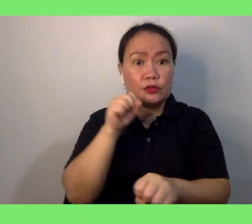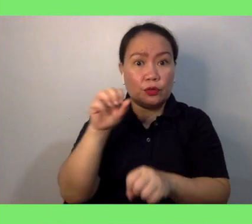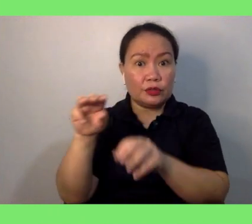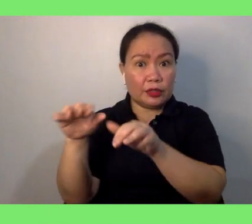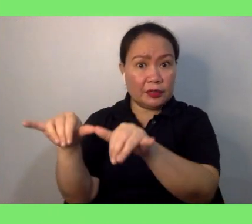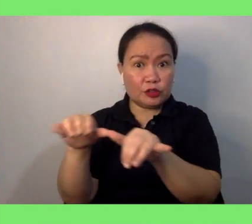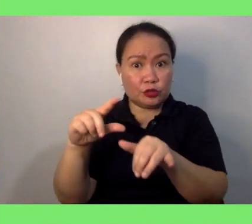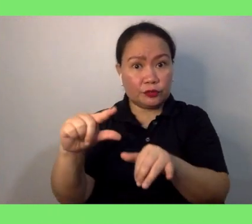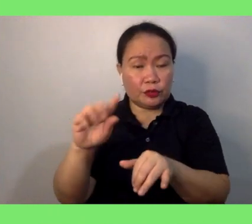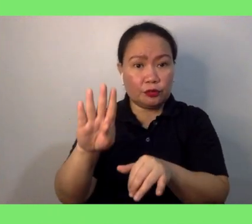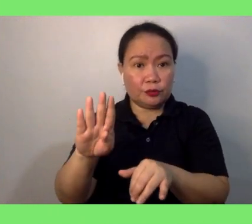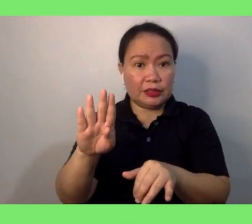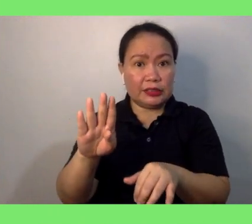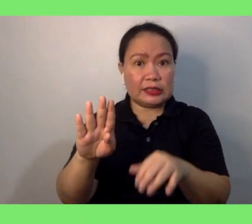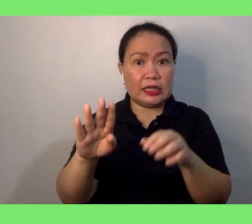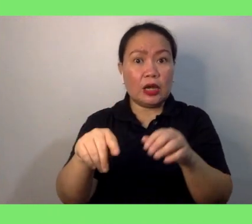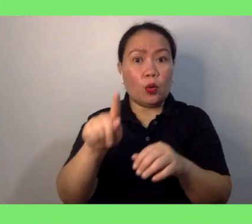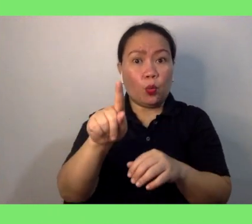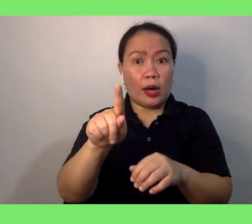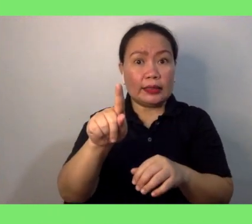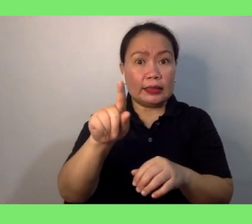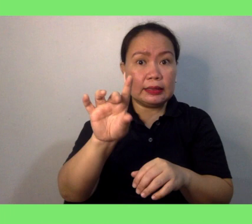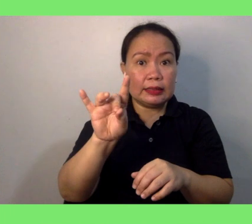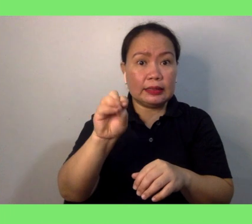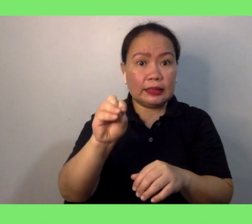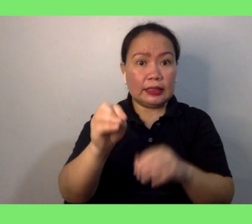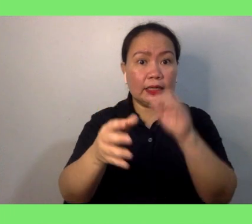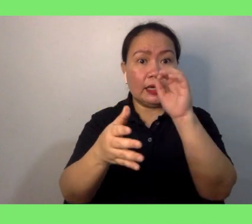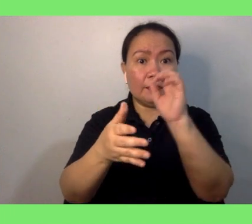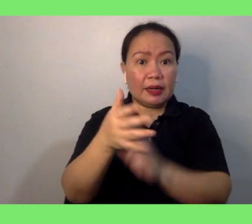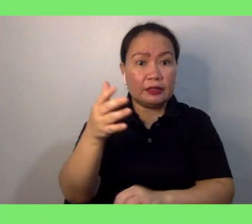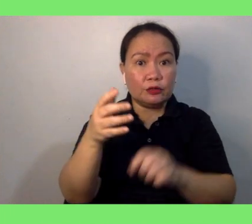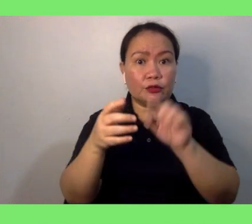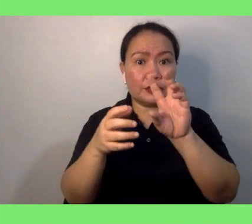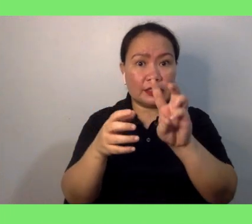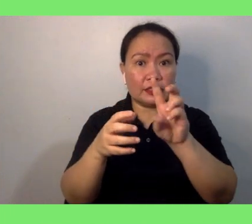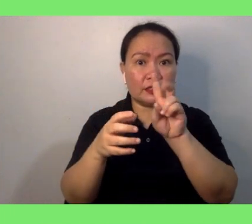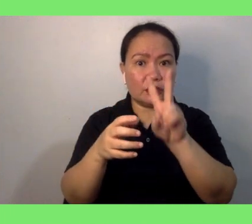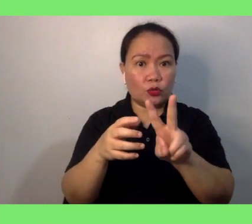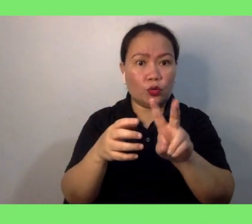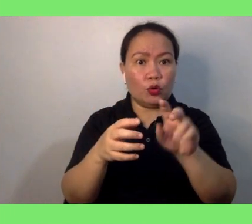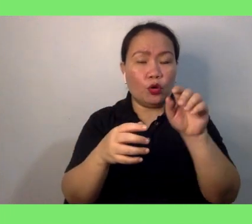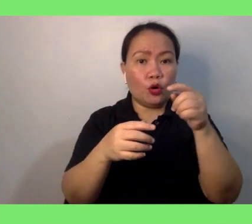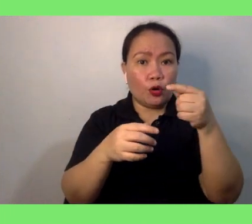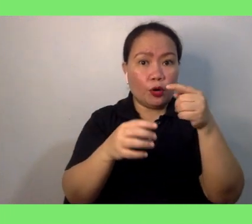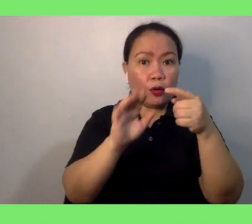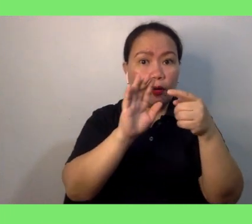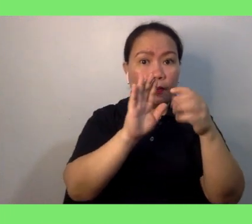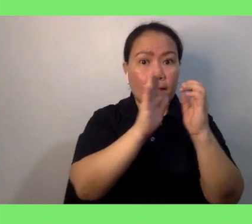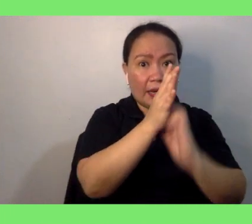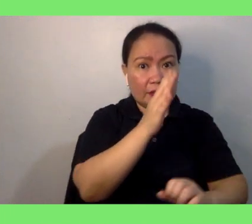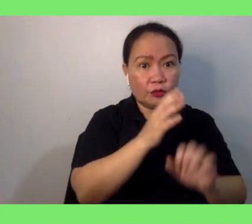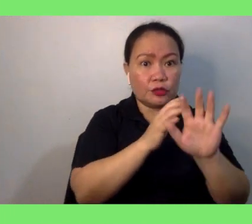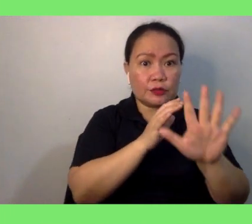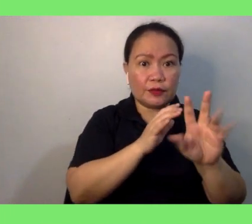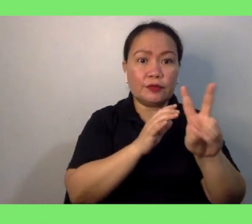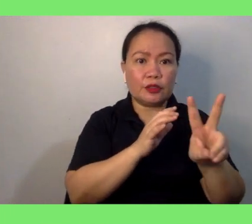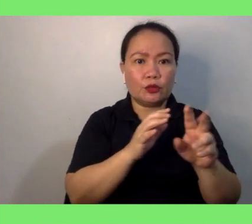180. Transpose natin ito, magma-minus, magma-minus. So, the measure of angle B is equal